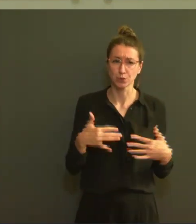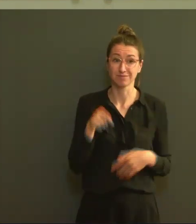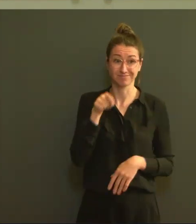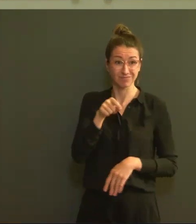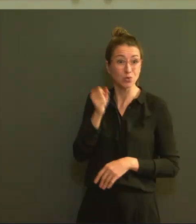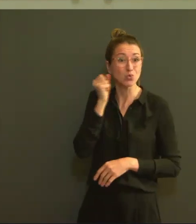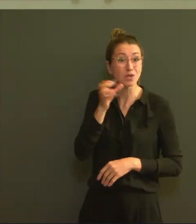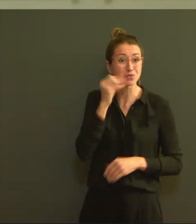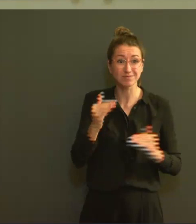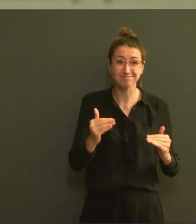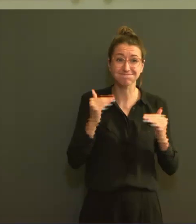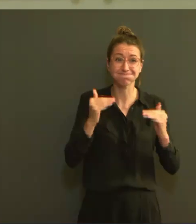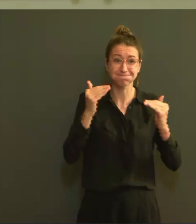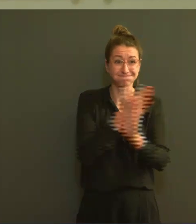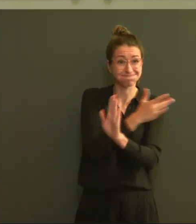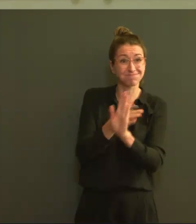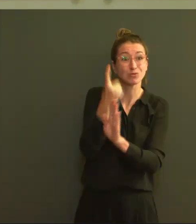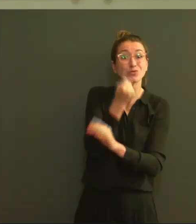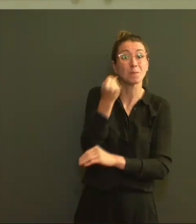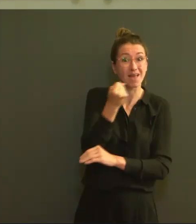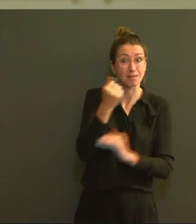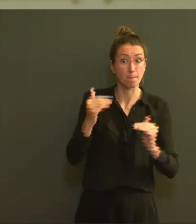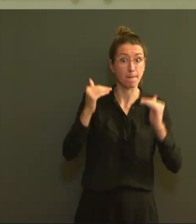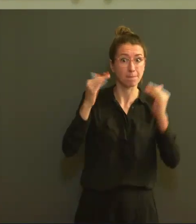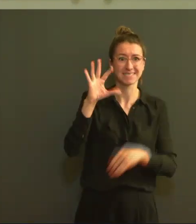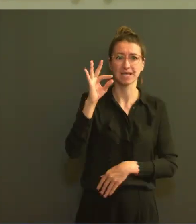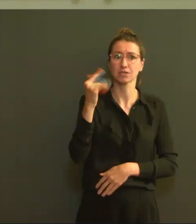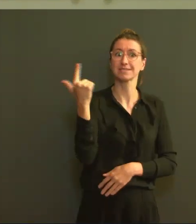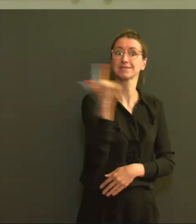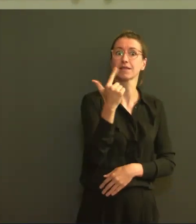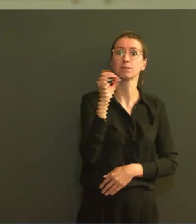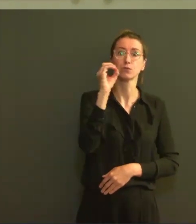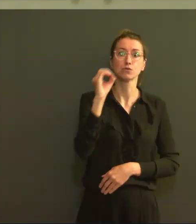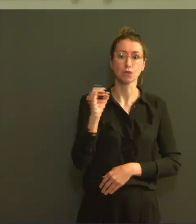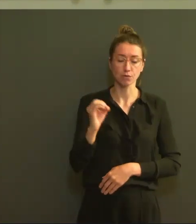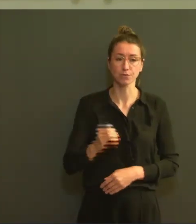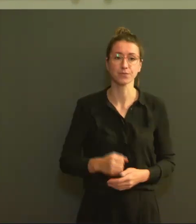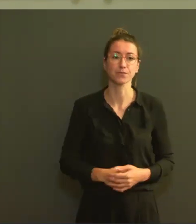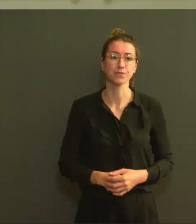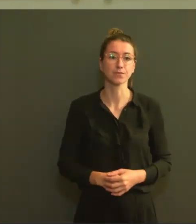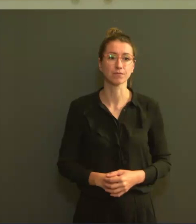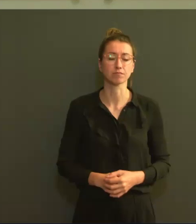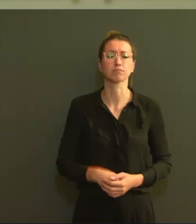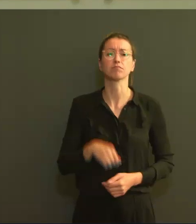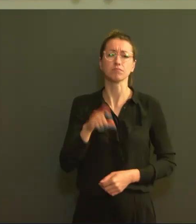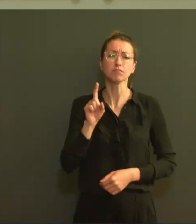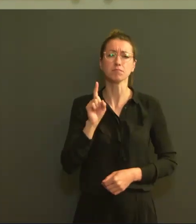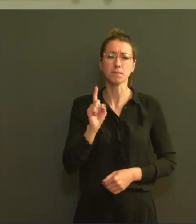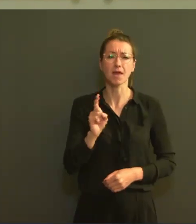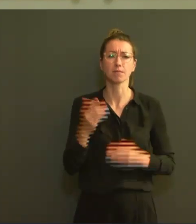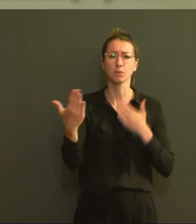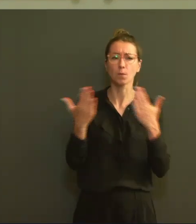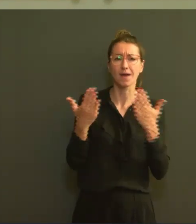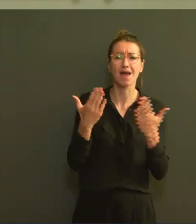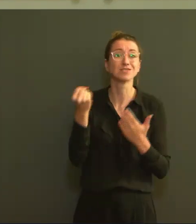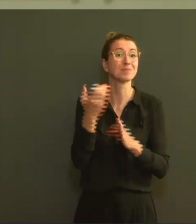augmenté de 57%. Cette augmentation reste cependant légèrement inférieure à celle d'il y a une semaine,